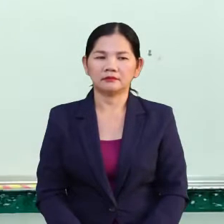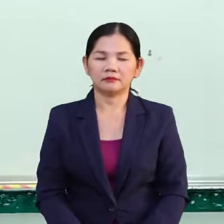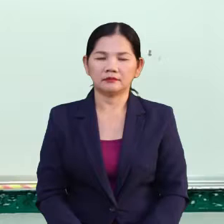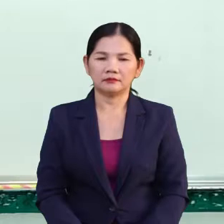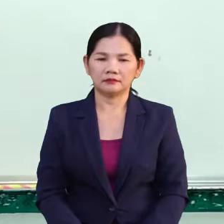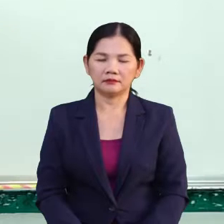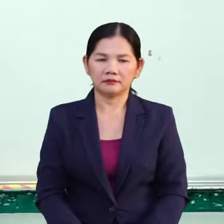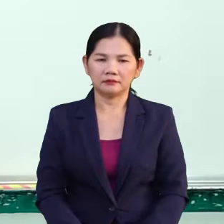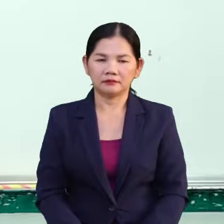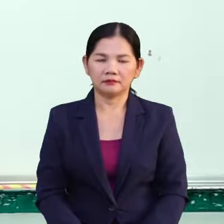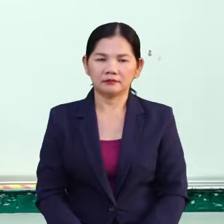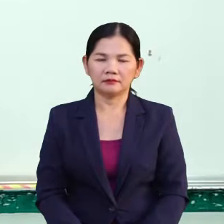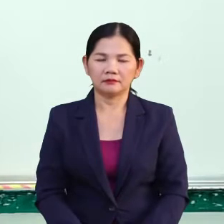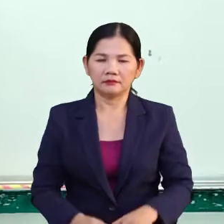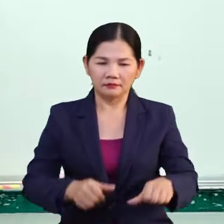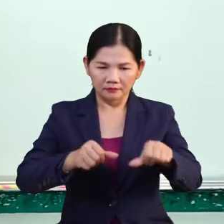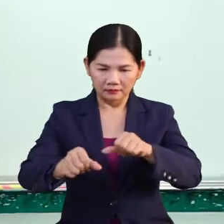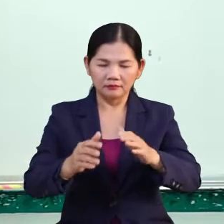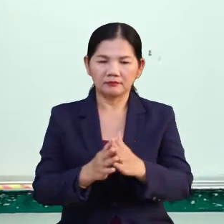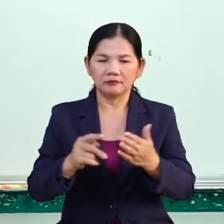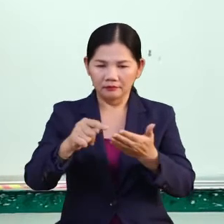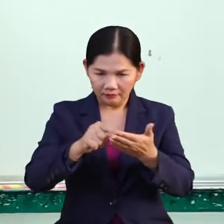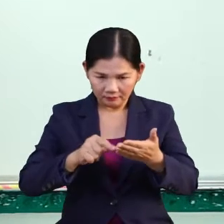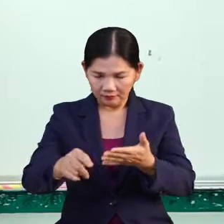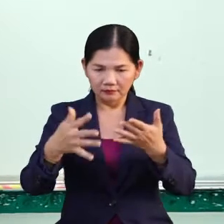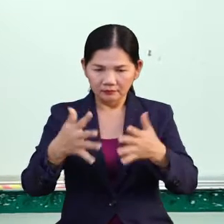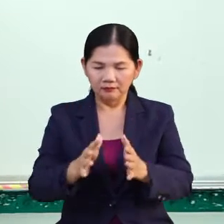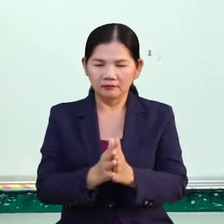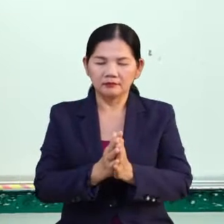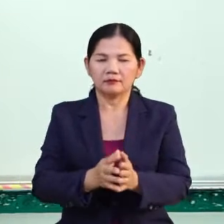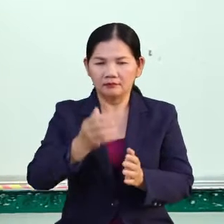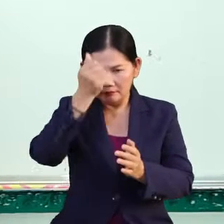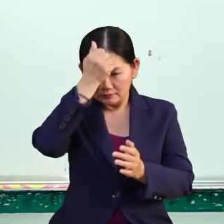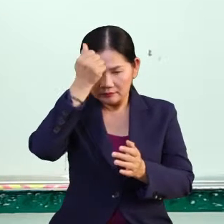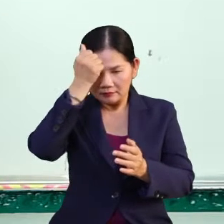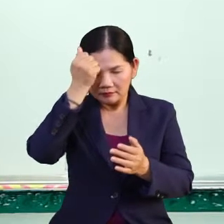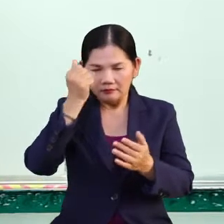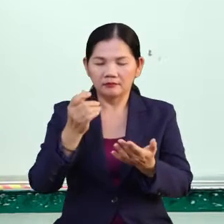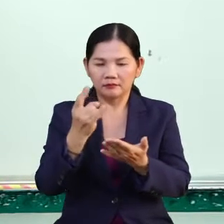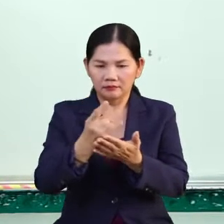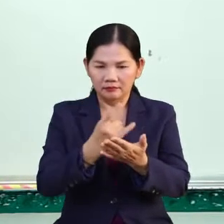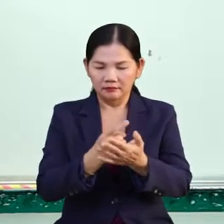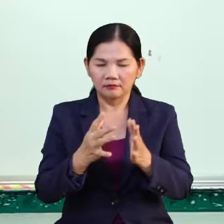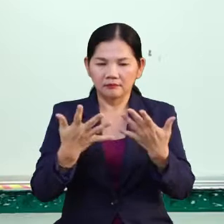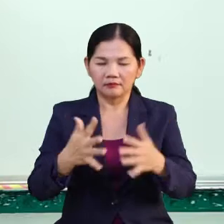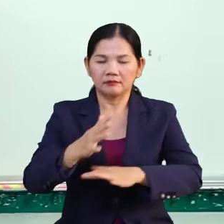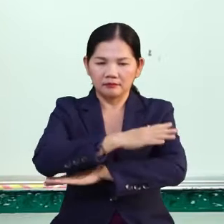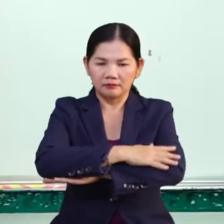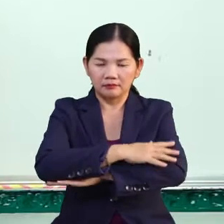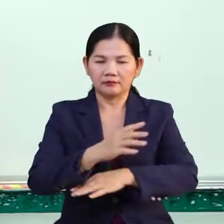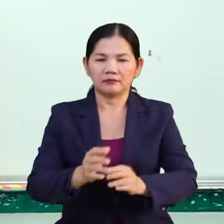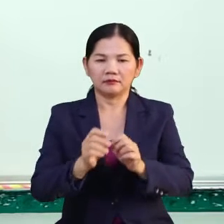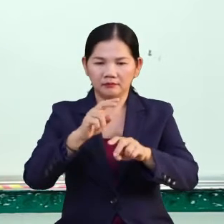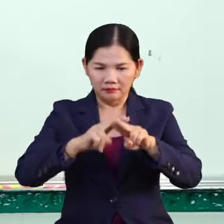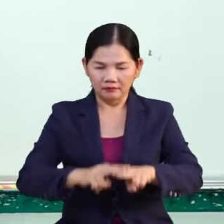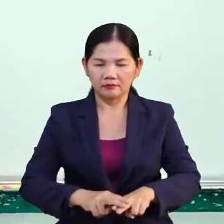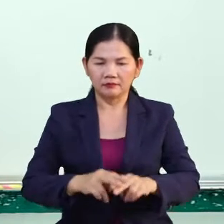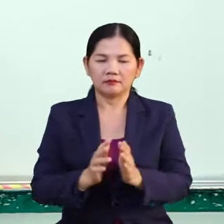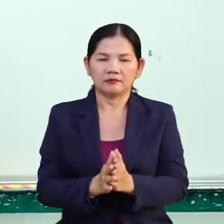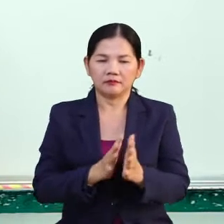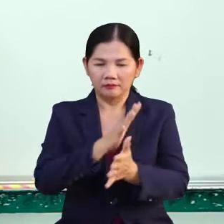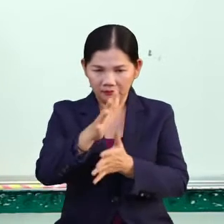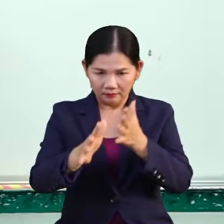ចាបន្តពីការកិច្ចការផ្ទះរួចអ្នកគ្រូសួររំលឹកមេរៀនកូនទាំងអស់គ្នាចាកូនដាក់ដៃលើតុអង្គុយត្រង់ខ្លួនណាស្ដាប់អ្ន